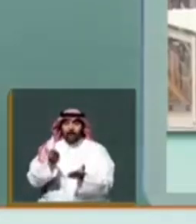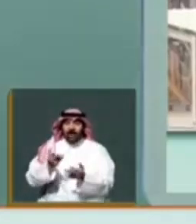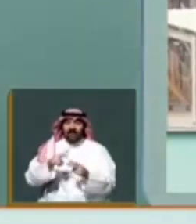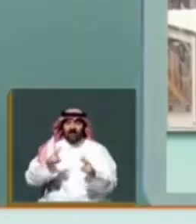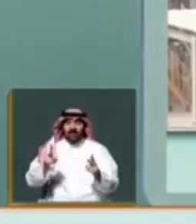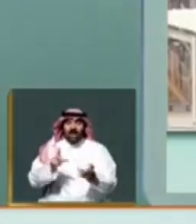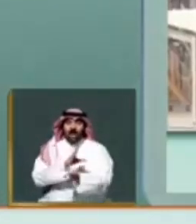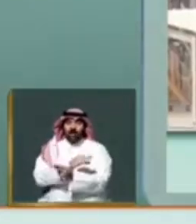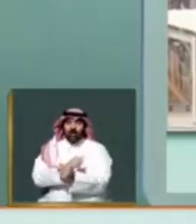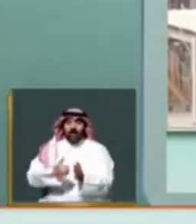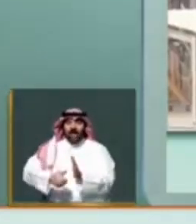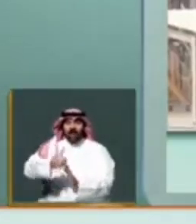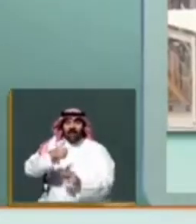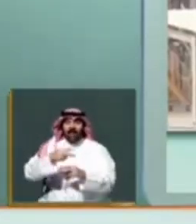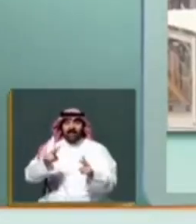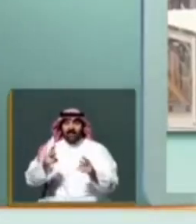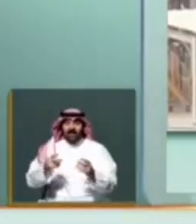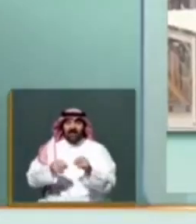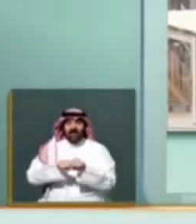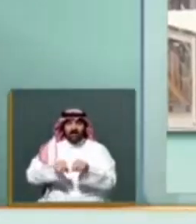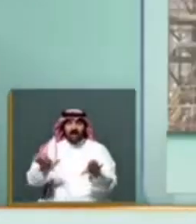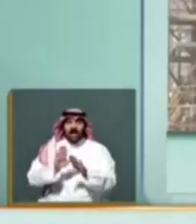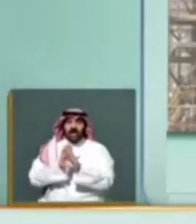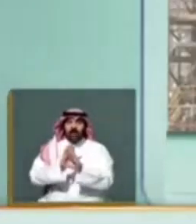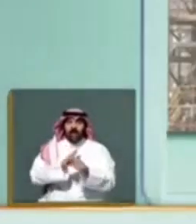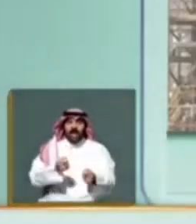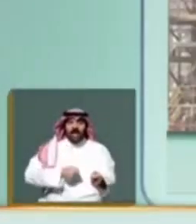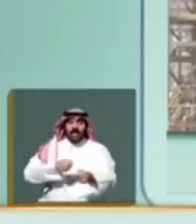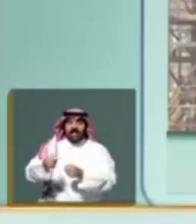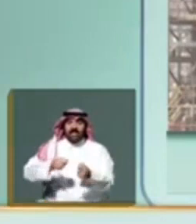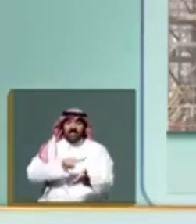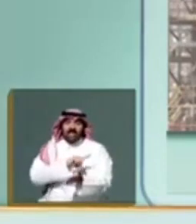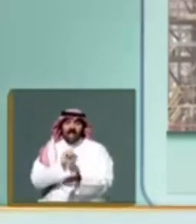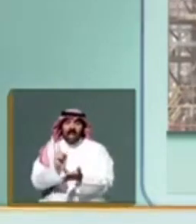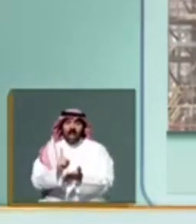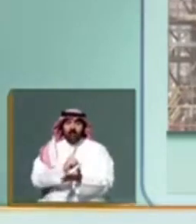تحقيق التوازن الأمثل بما يساعد على دعم الاقتصاد العالمي